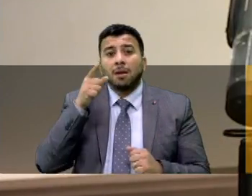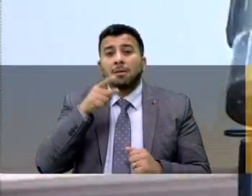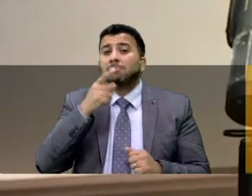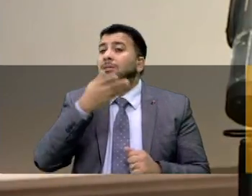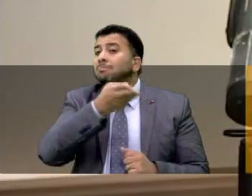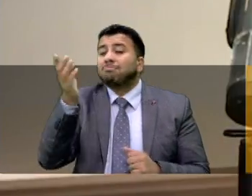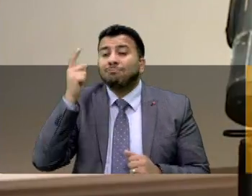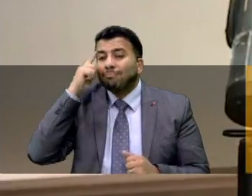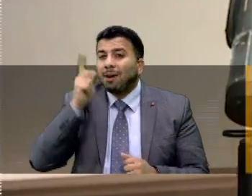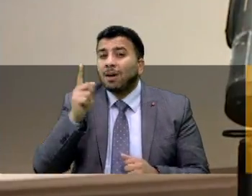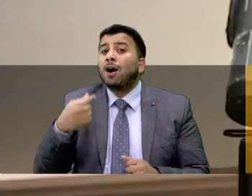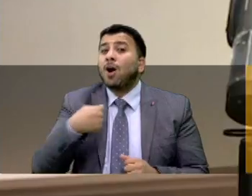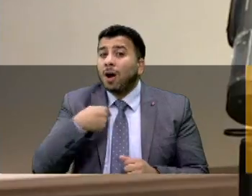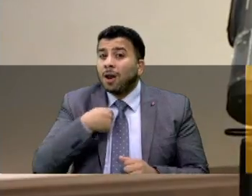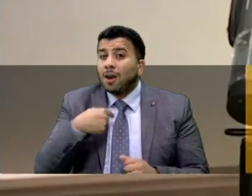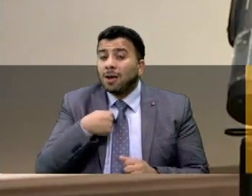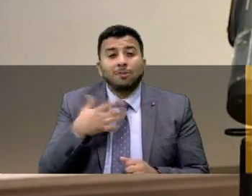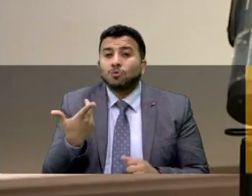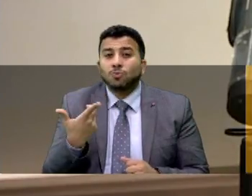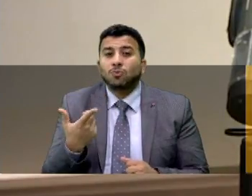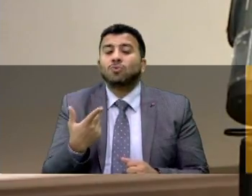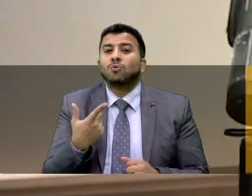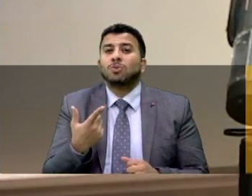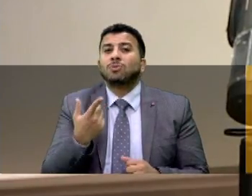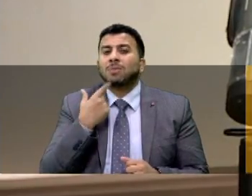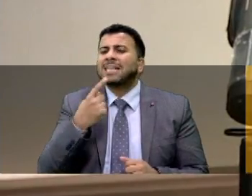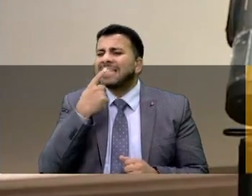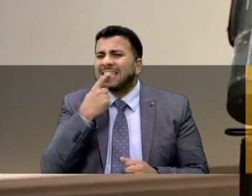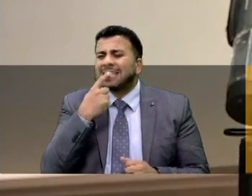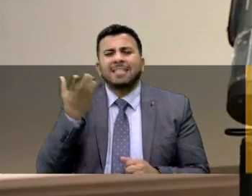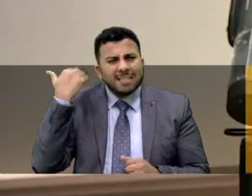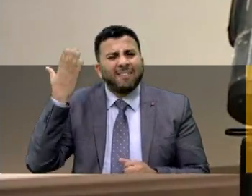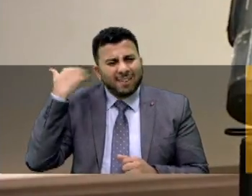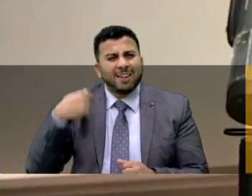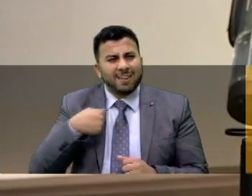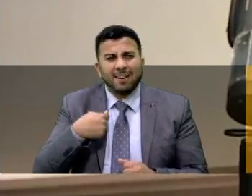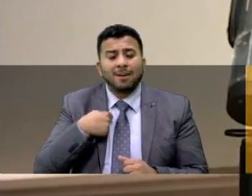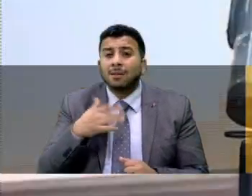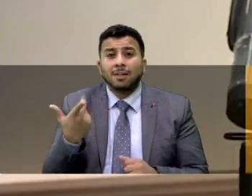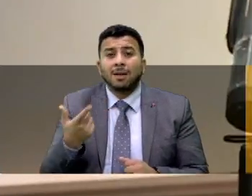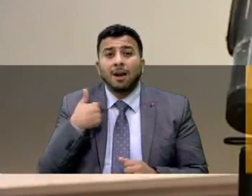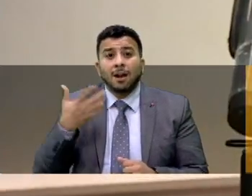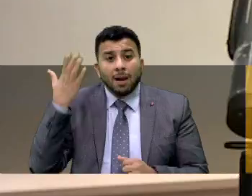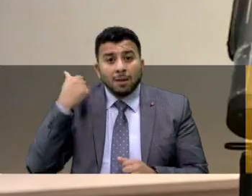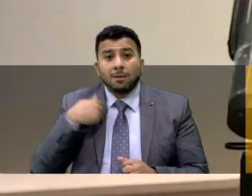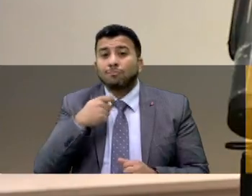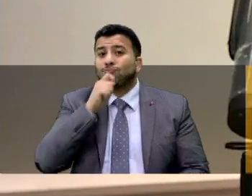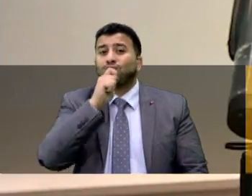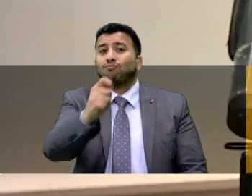يعرف أني أنا يوما أو في سنة معينة أنا كنت